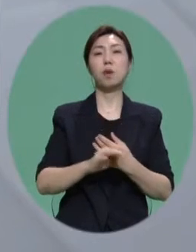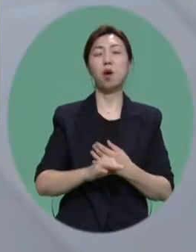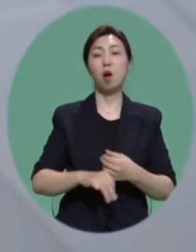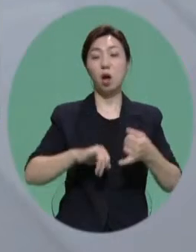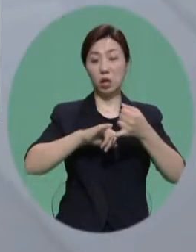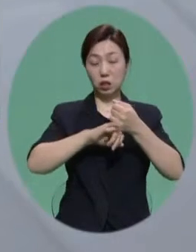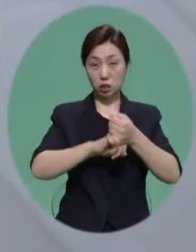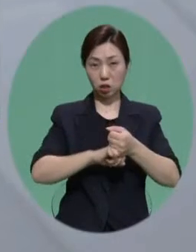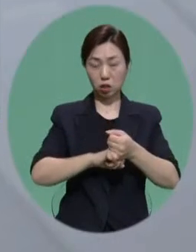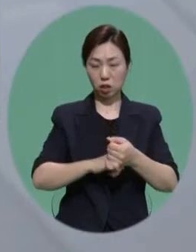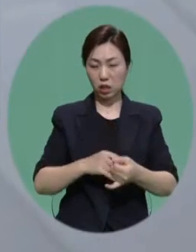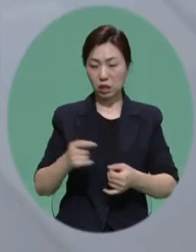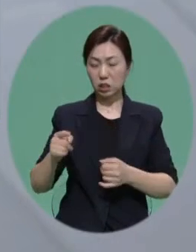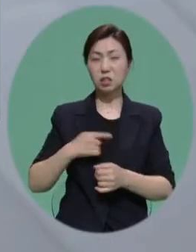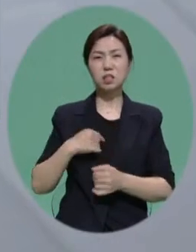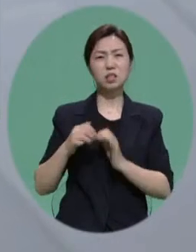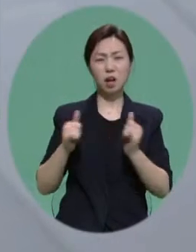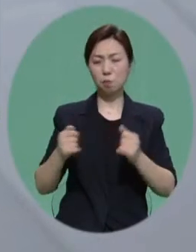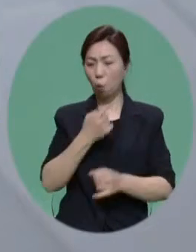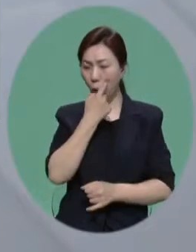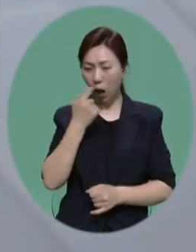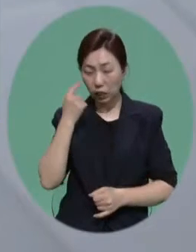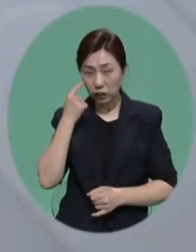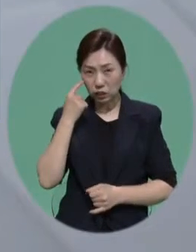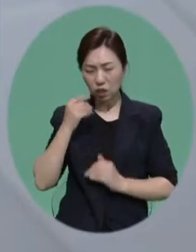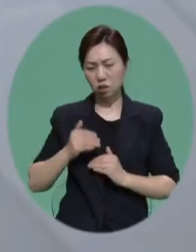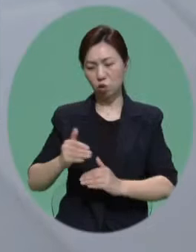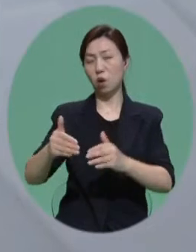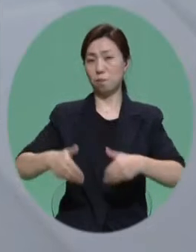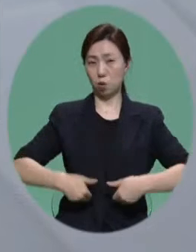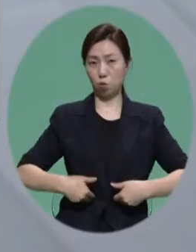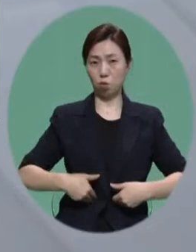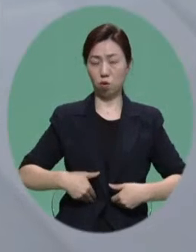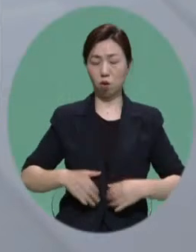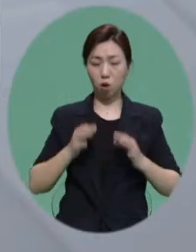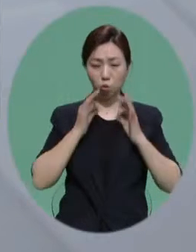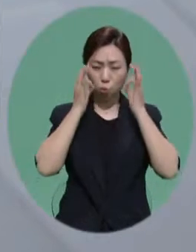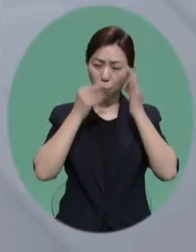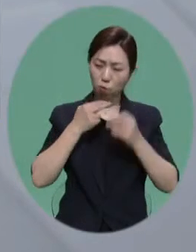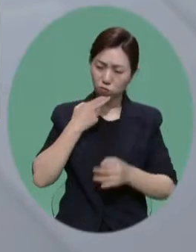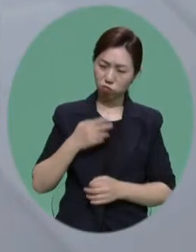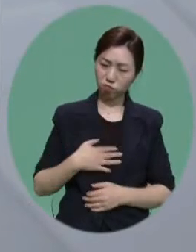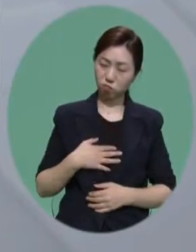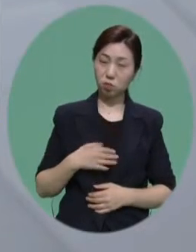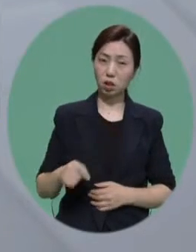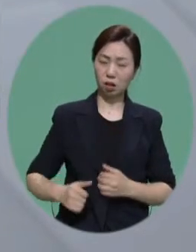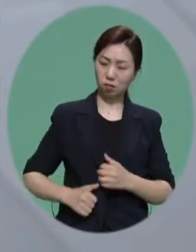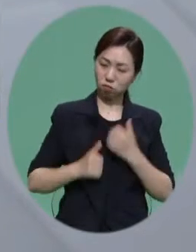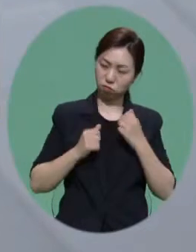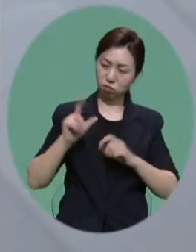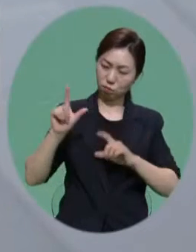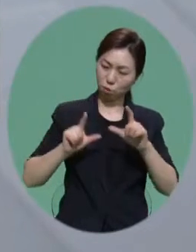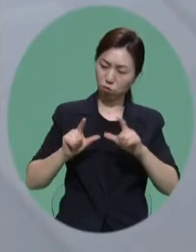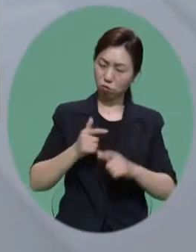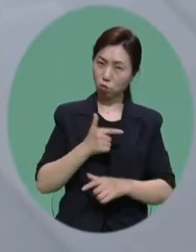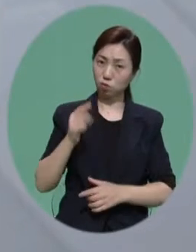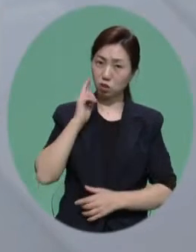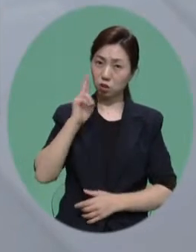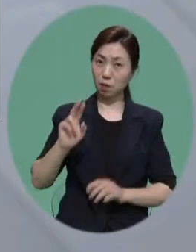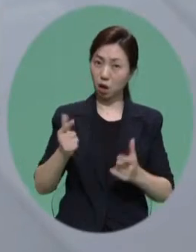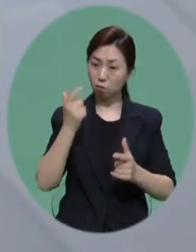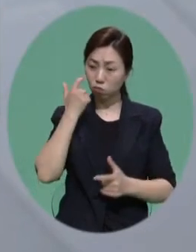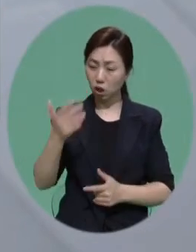겉이 신으면 정성은 있으셔야 되지 않습니까 4 좀 너무 하신거 아니세요 또 이 해람 중